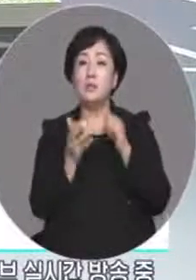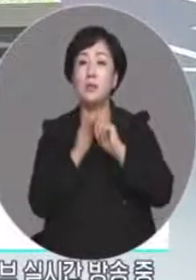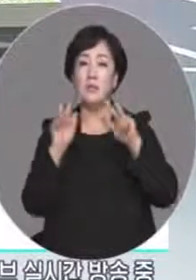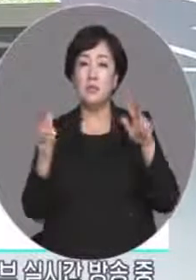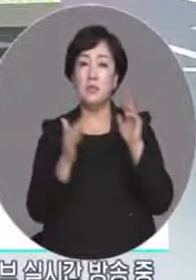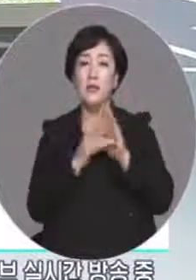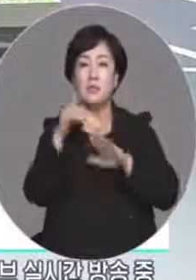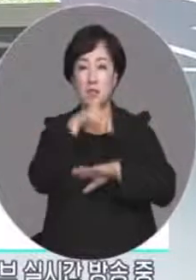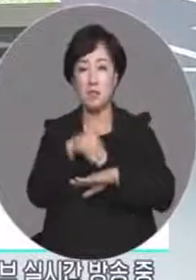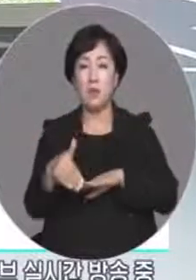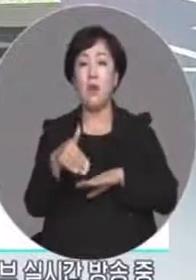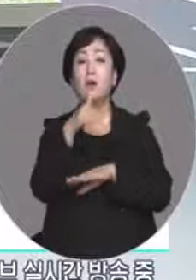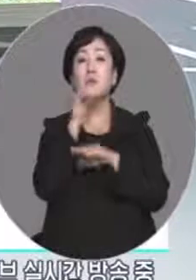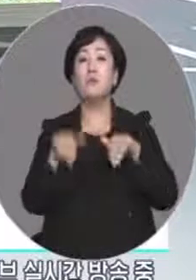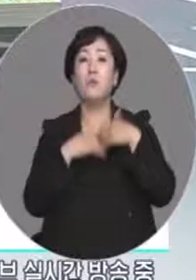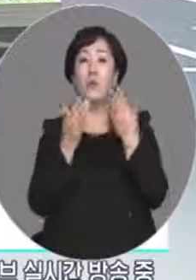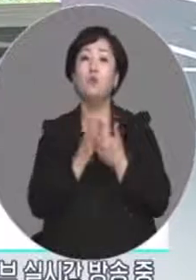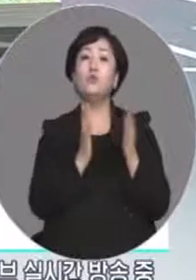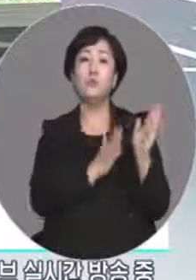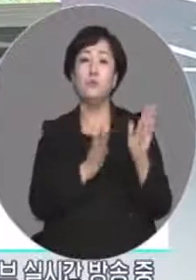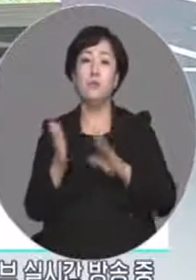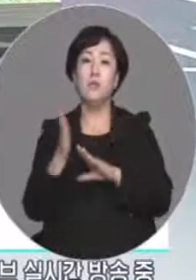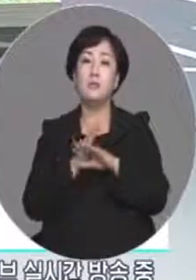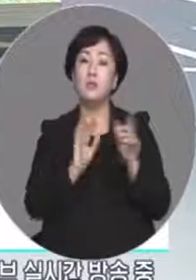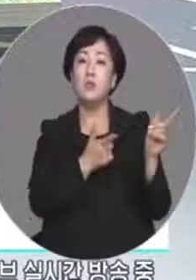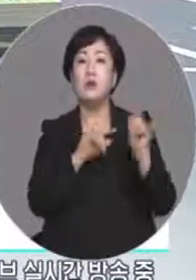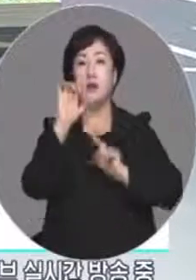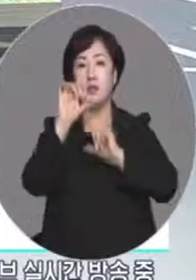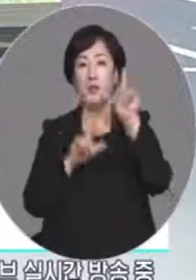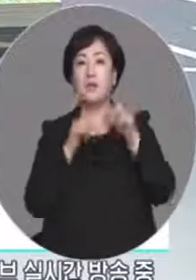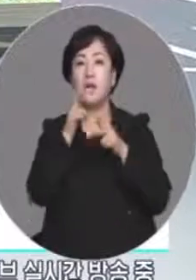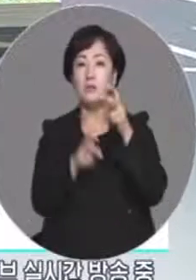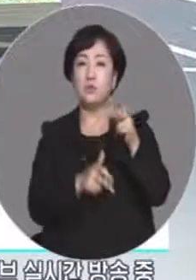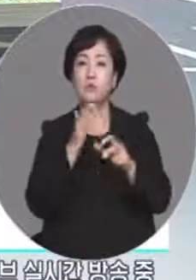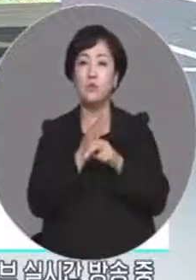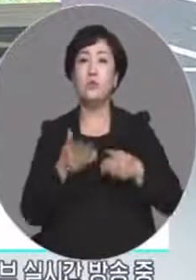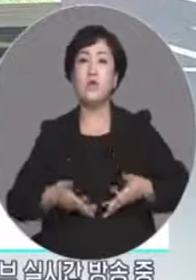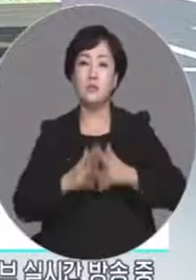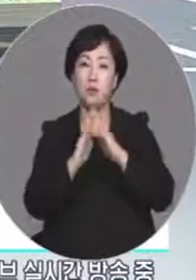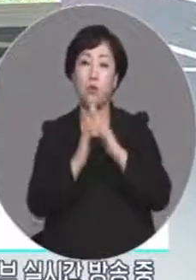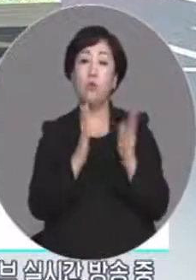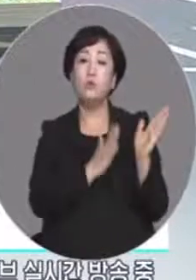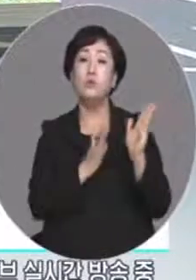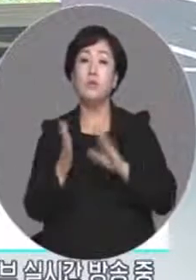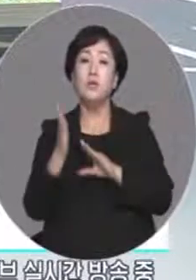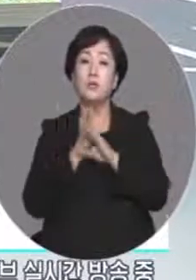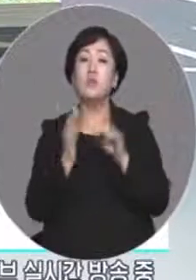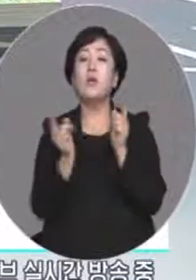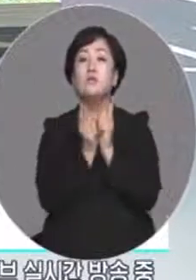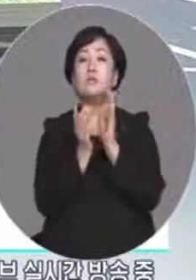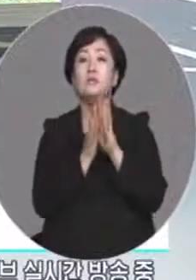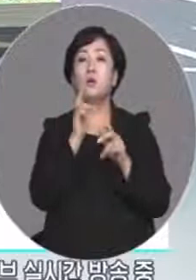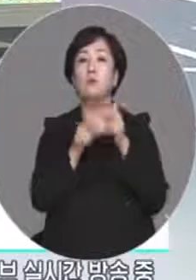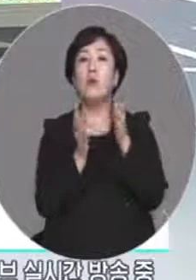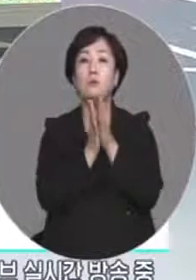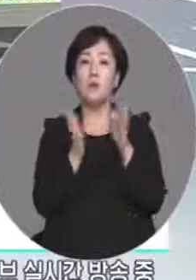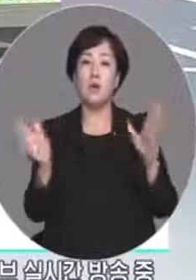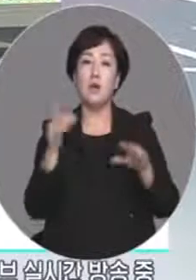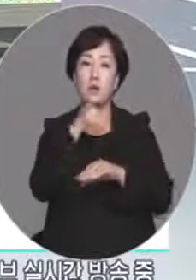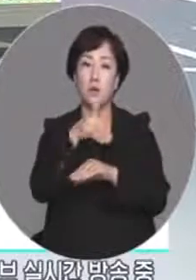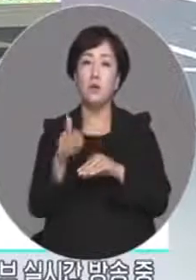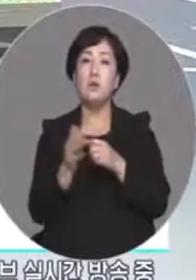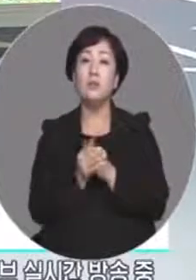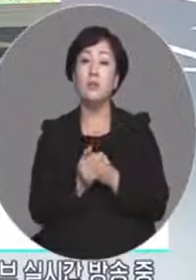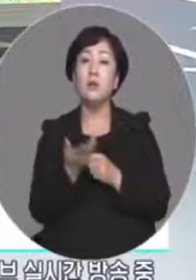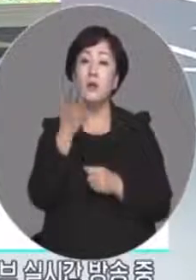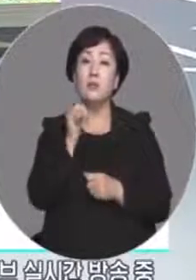지금까지 기획과 설계 단계에 머물렀던 각종 현안 사업이 착공 절차에 들어가면서 본 궤도에 오르는데요.